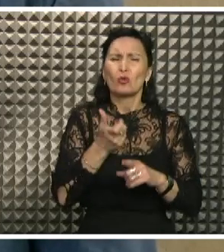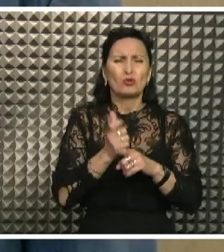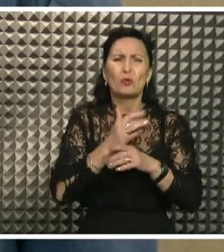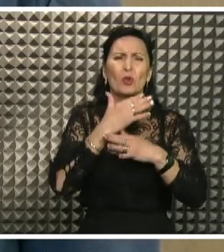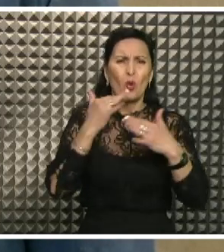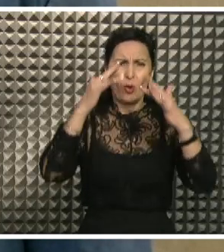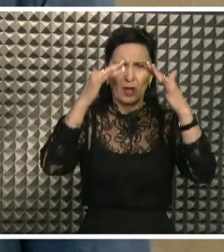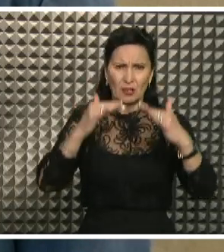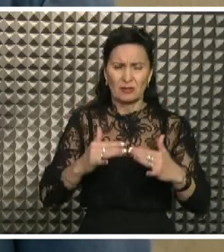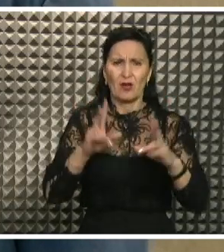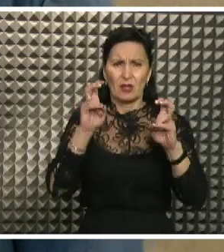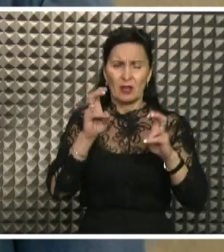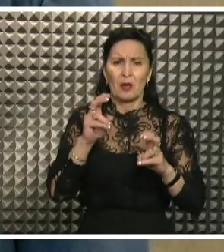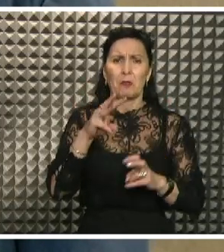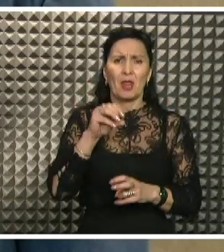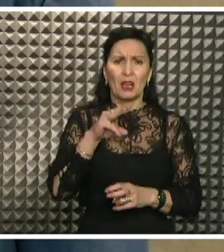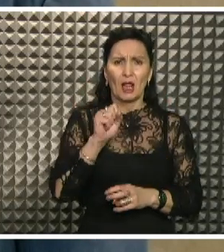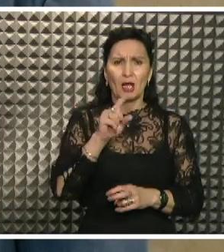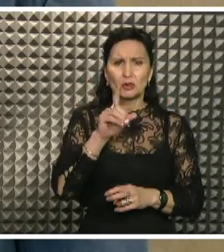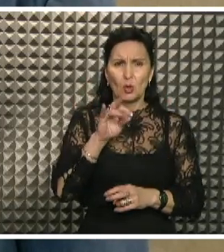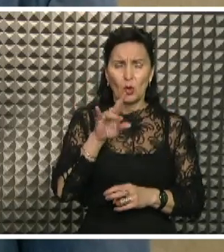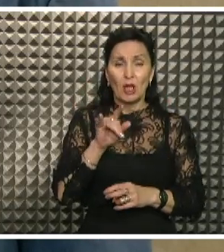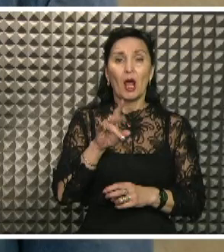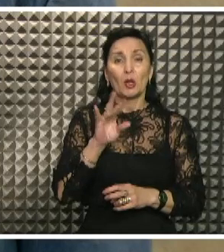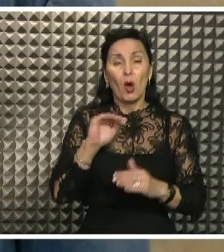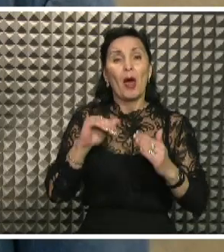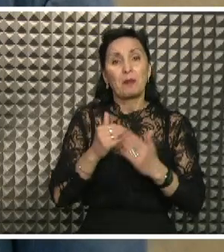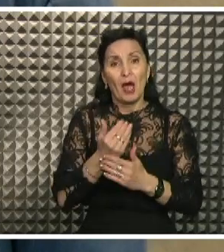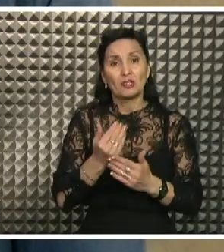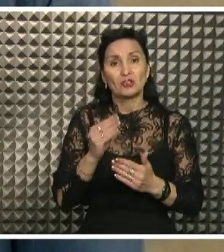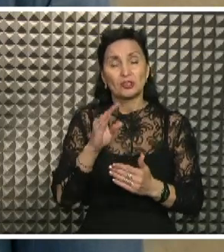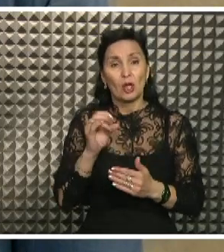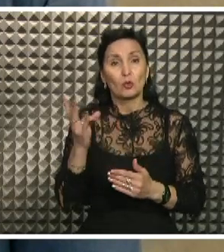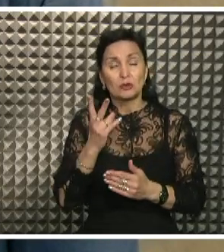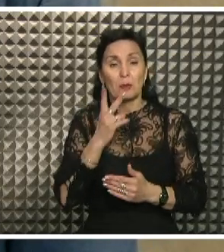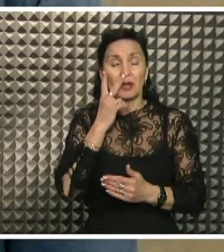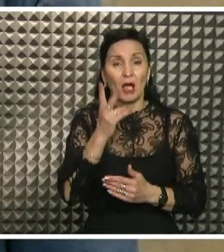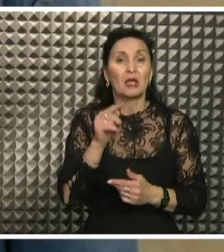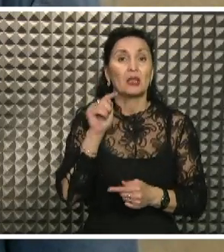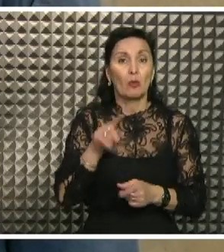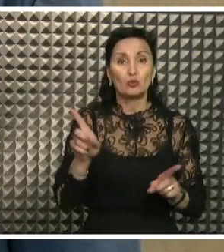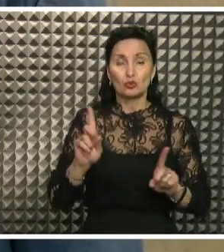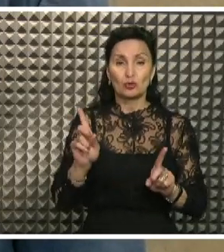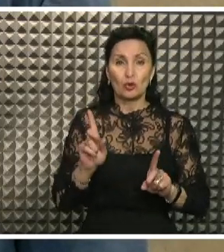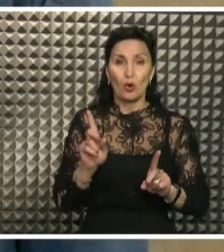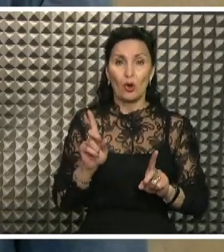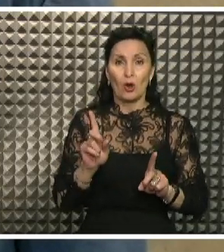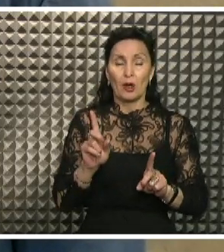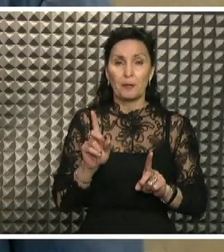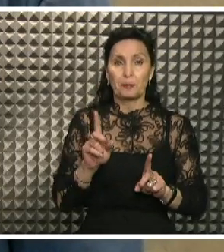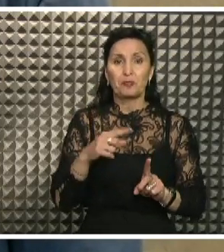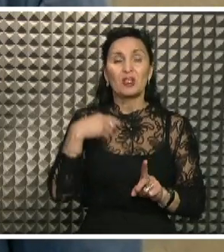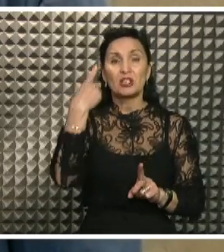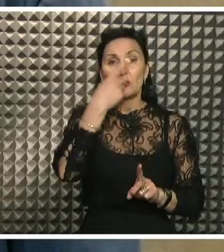это мометазоны и так далее. То есть, но опять же, нужно подходить к тому, что именно